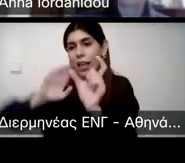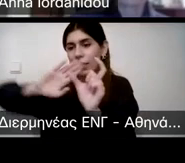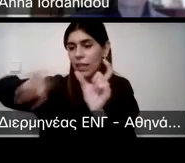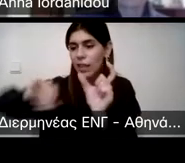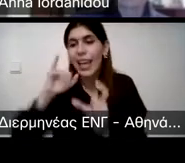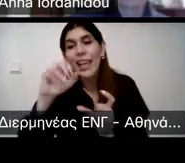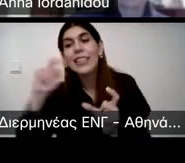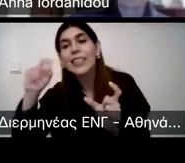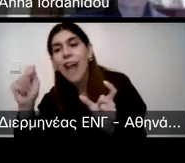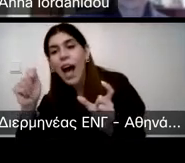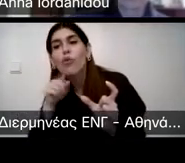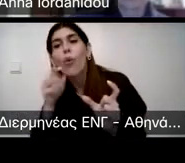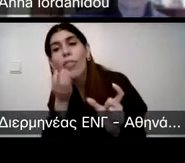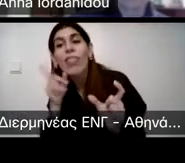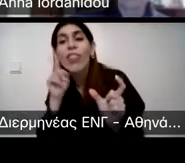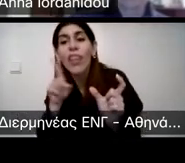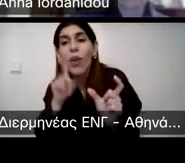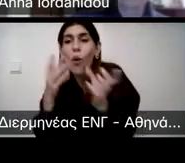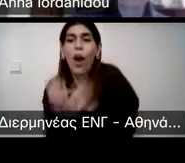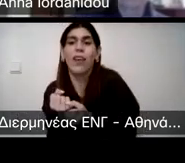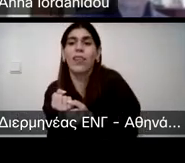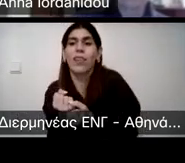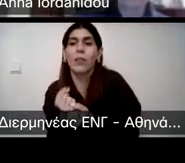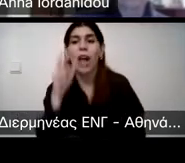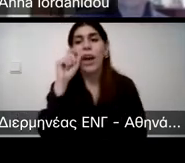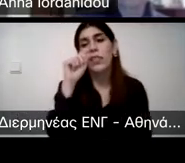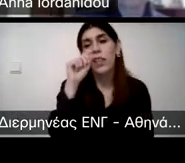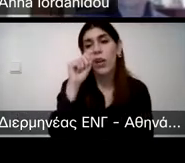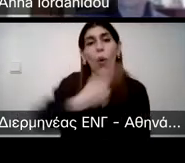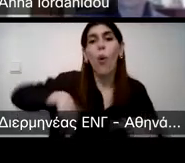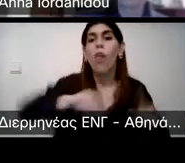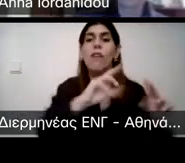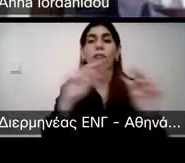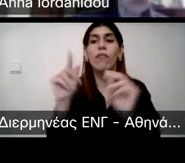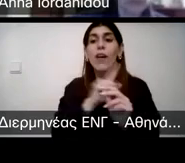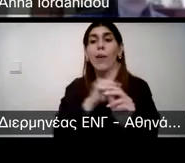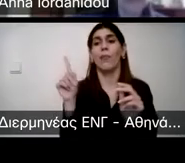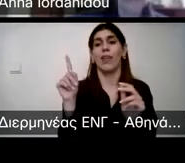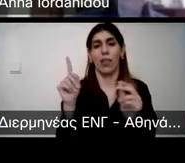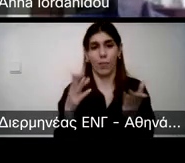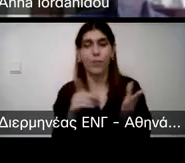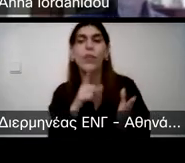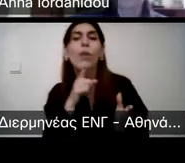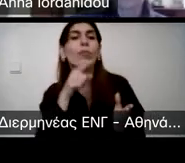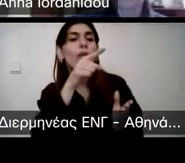Εδώ βλέπετε πάλι προτινόμενη θηλυκοποίηση με γενική της βουλευτού.